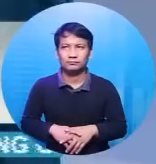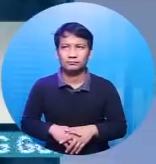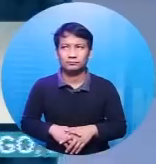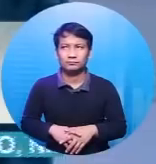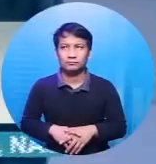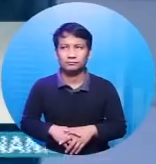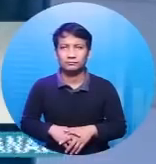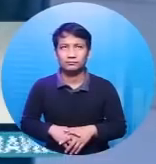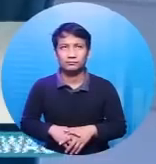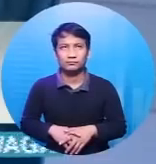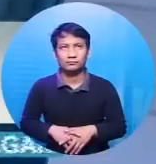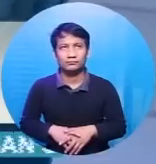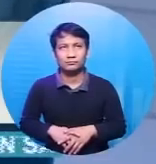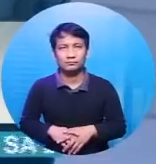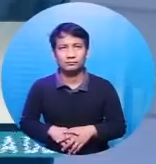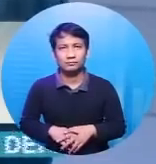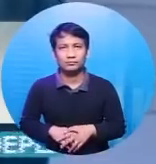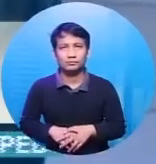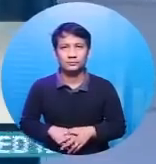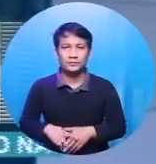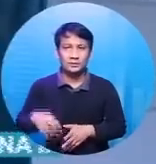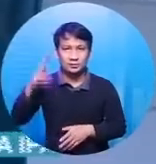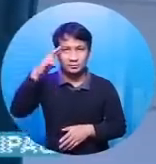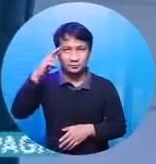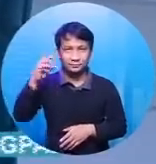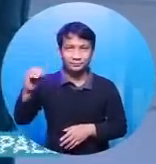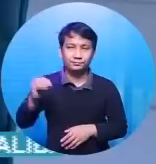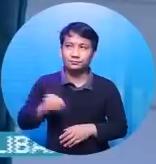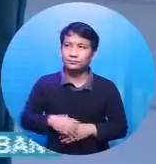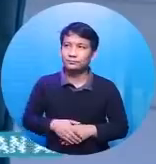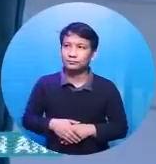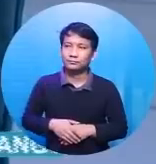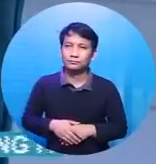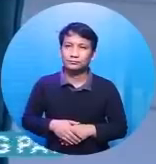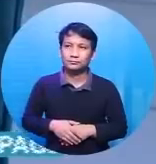Oh! Hello, hello, hello. Hello po.